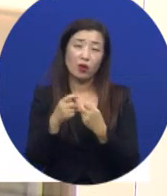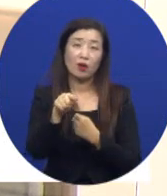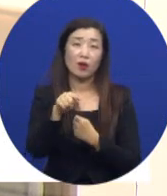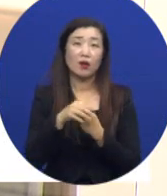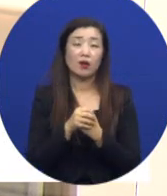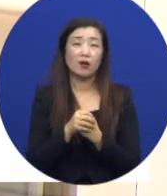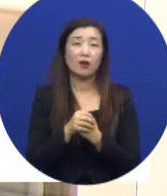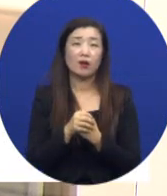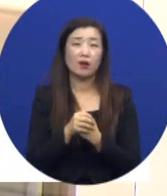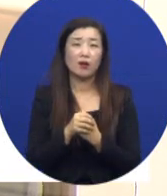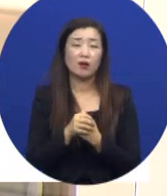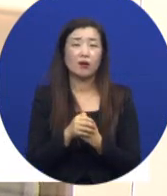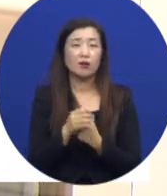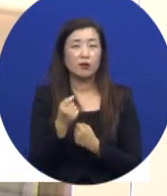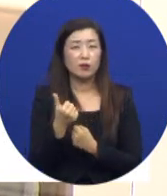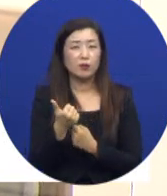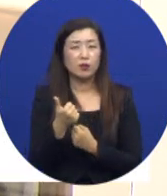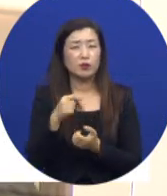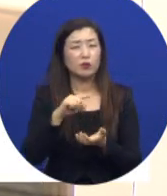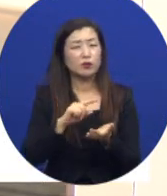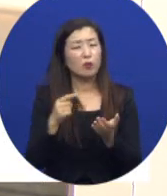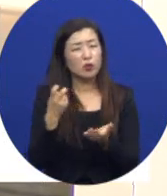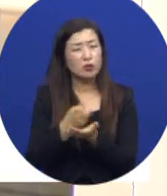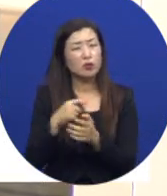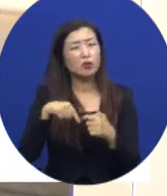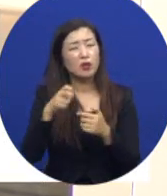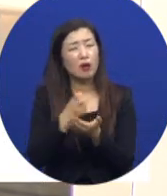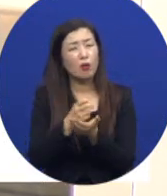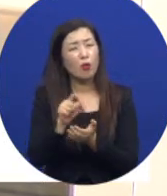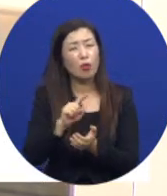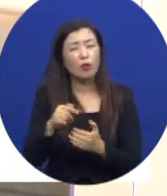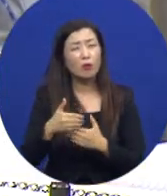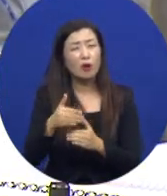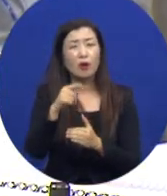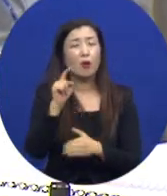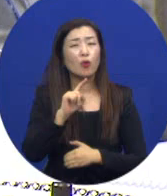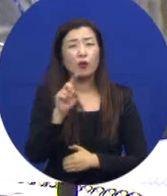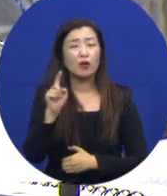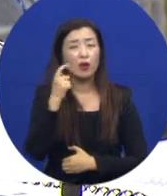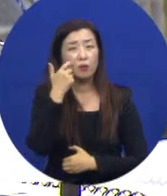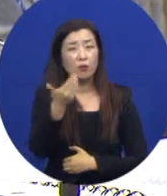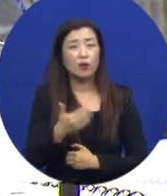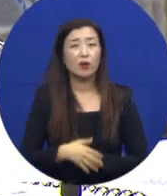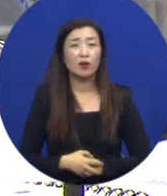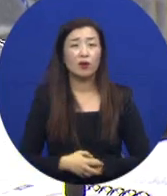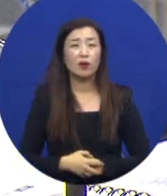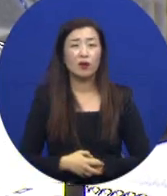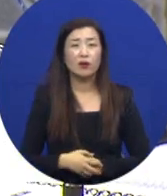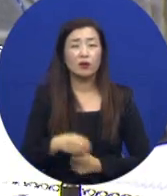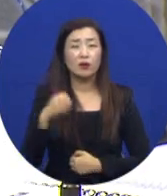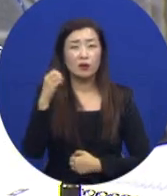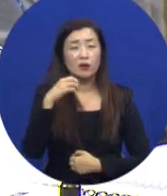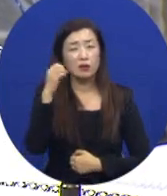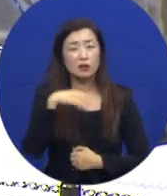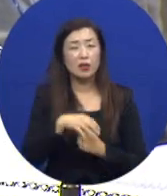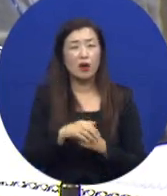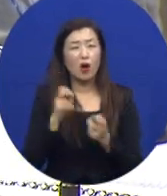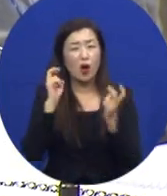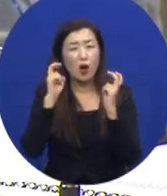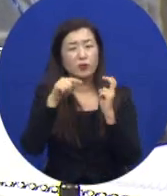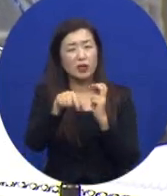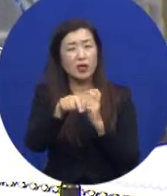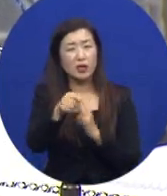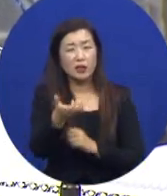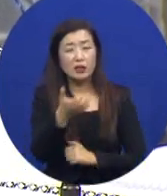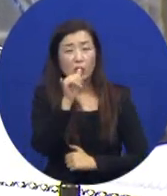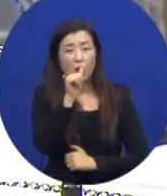안양 처럼 하고 정책을 하고 합니까 그가 그 집에서 연이어서 이어 팔려고 하는 그러 엎드 가 있을 경우에